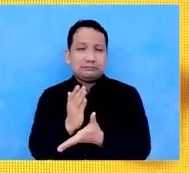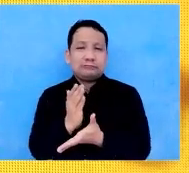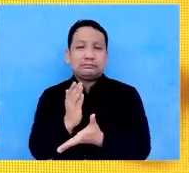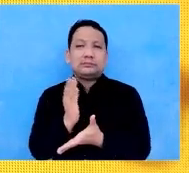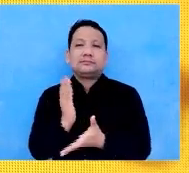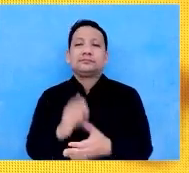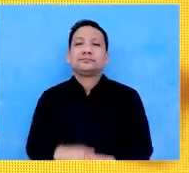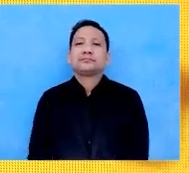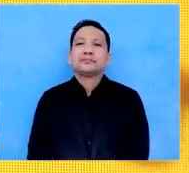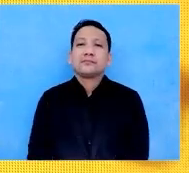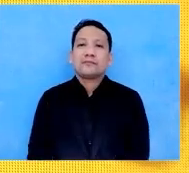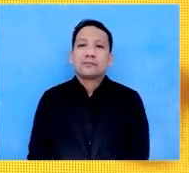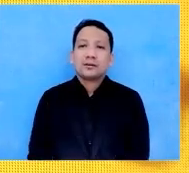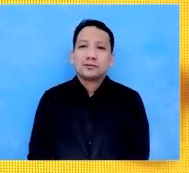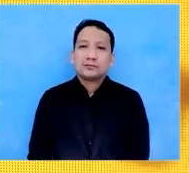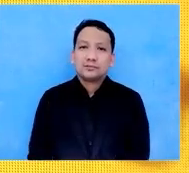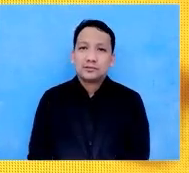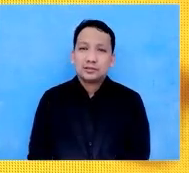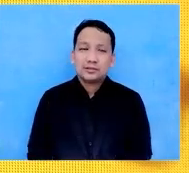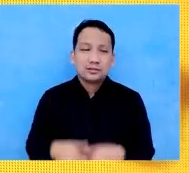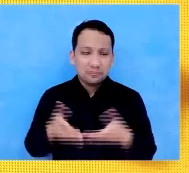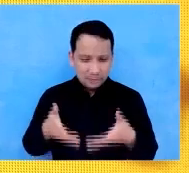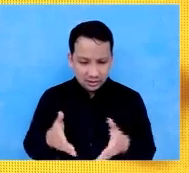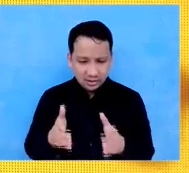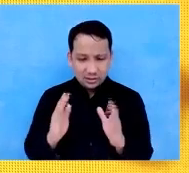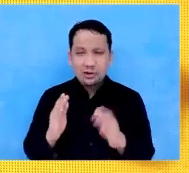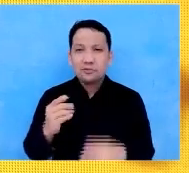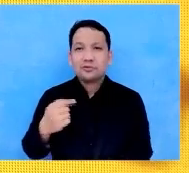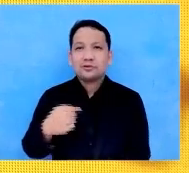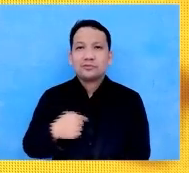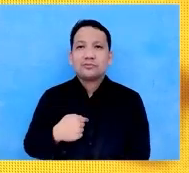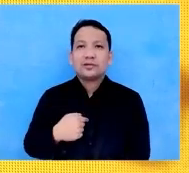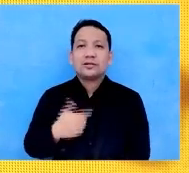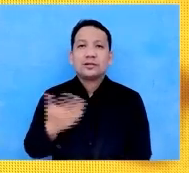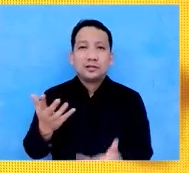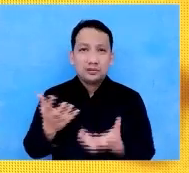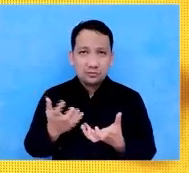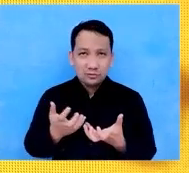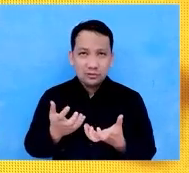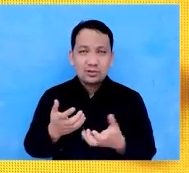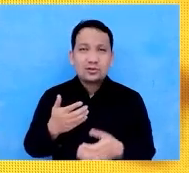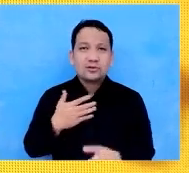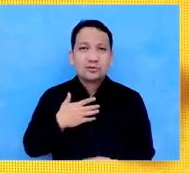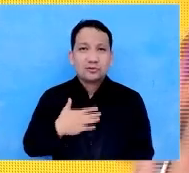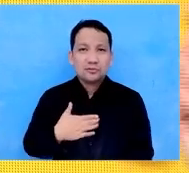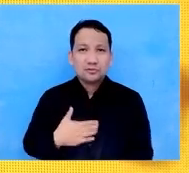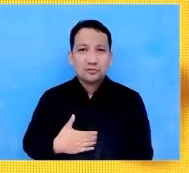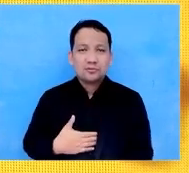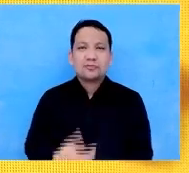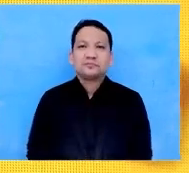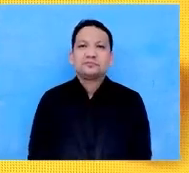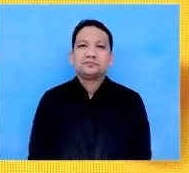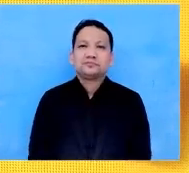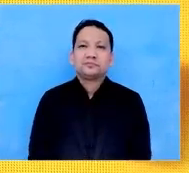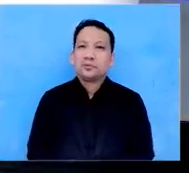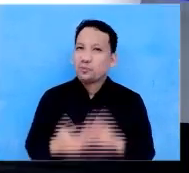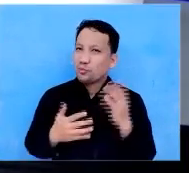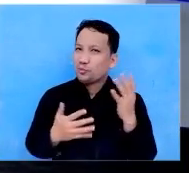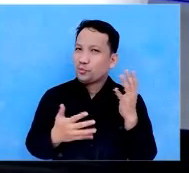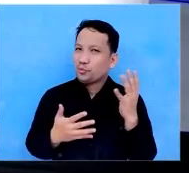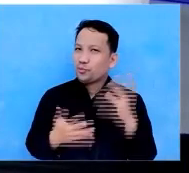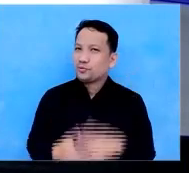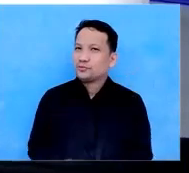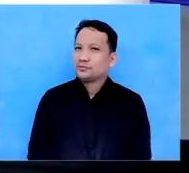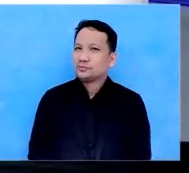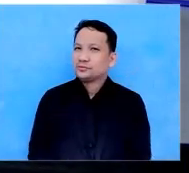karapatan na pagbigyan ang hiling? Woo-hoo! Na binanggit niya.